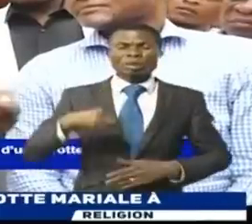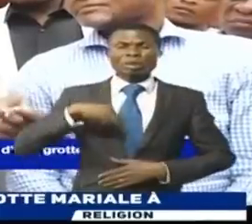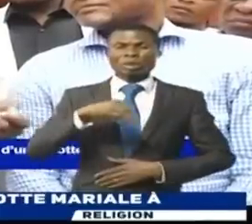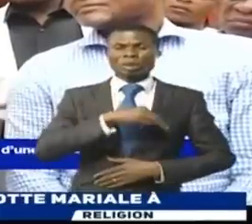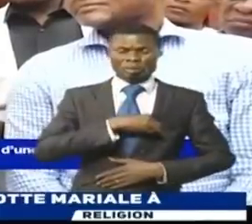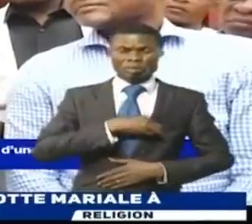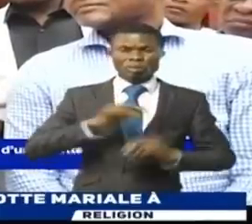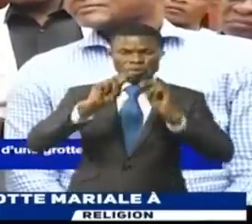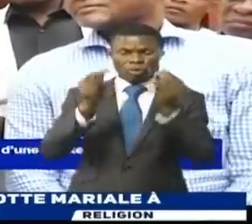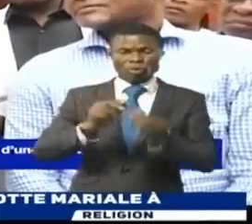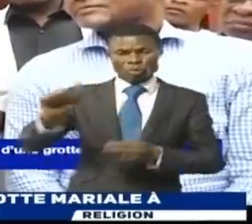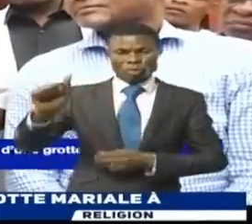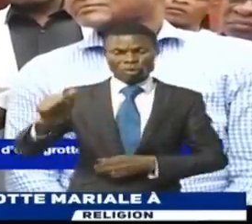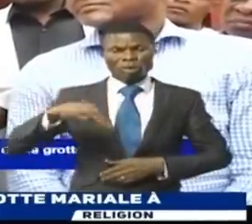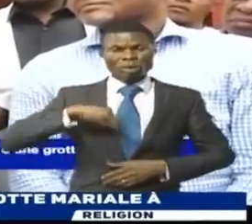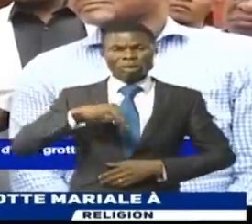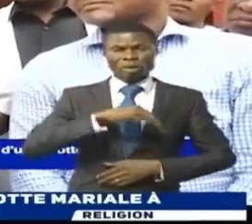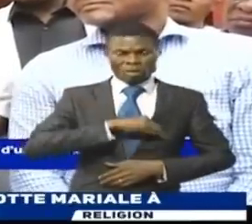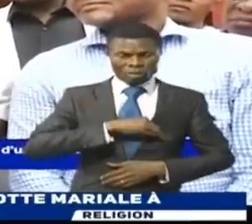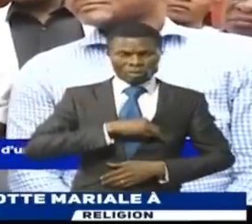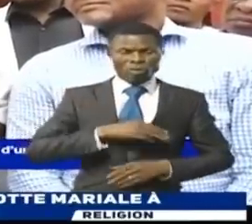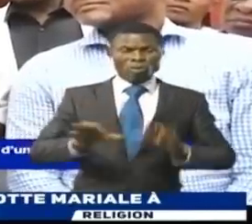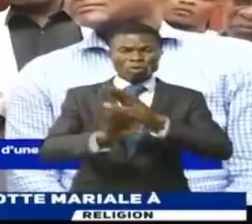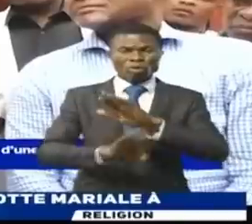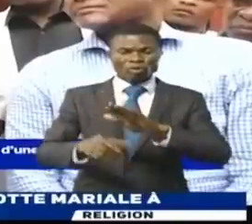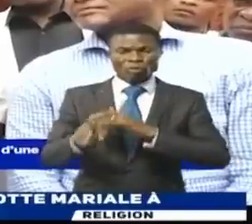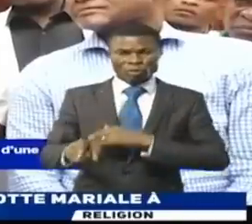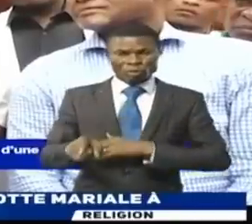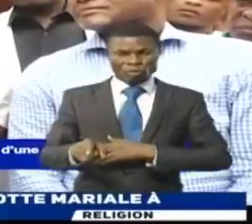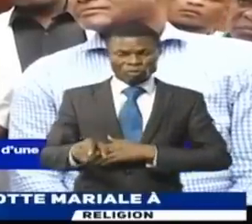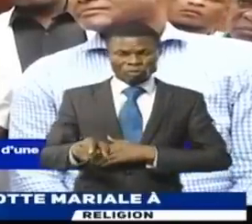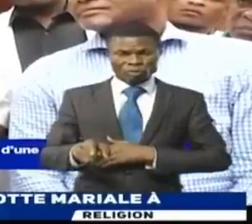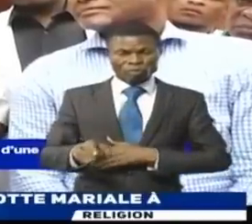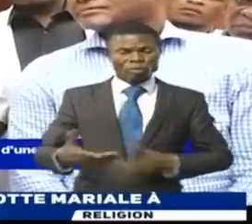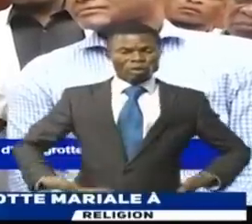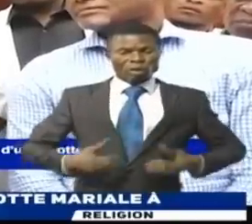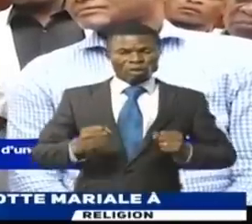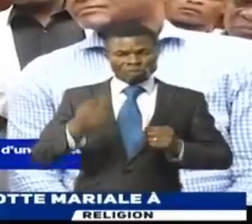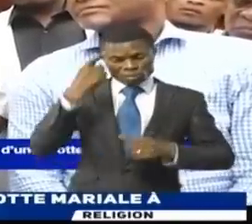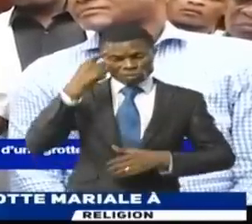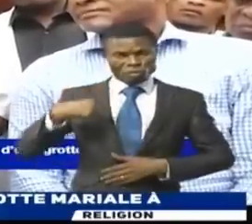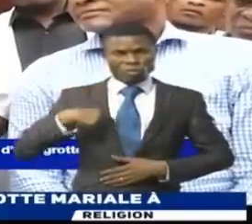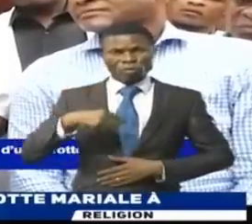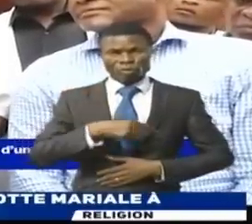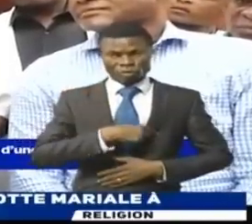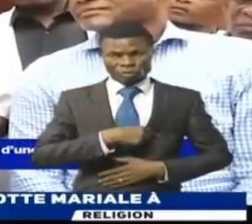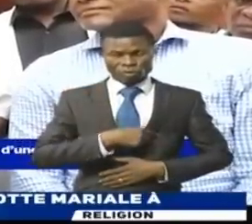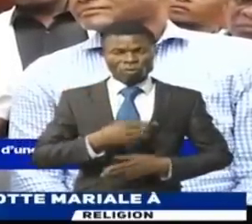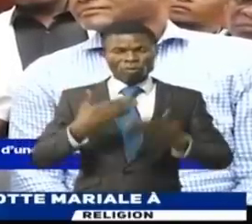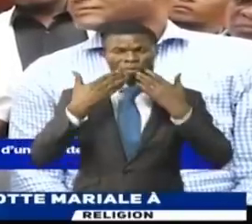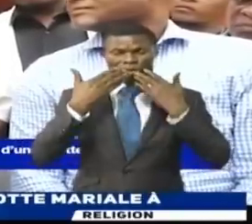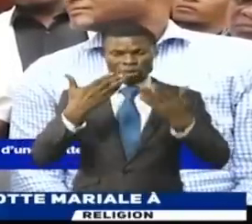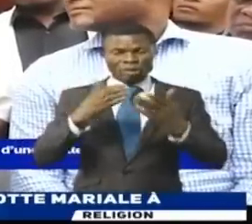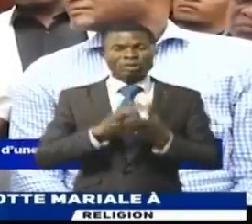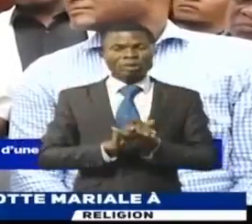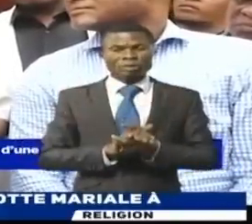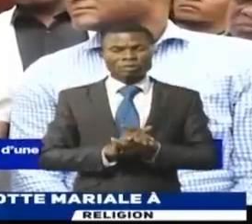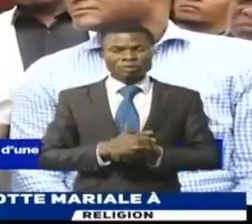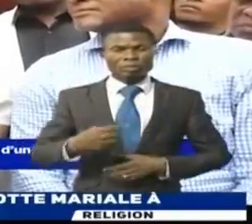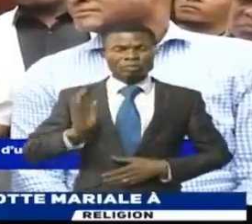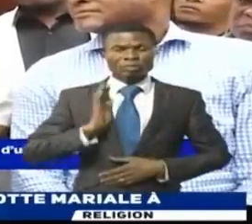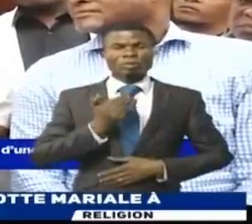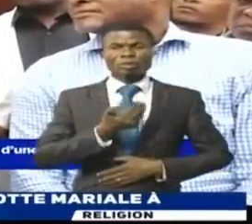le coordonnateur et les membres de cette fondation. C'est une grande joie pour nous. Et